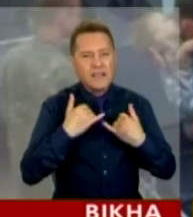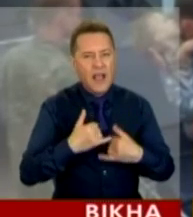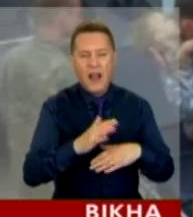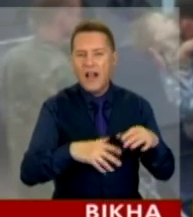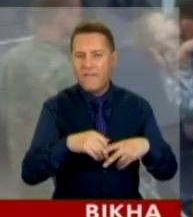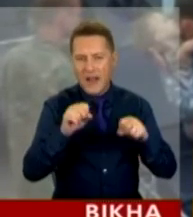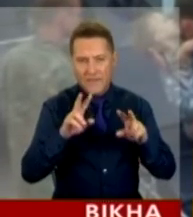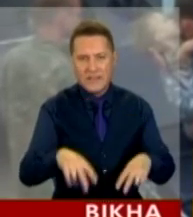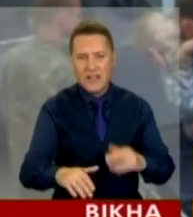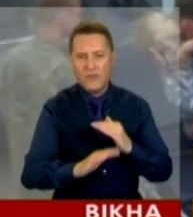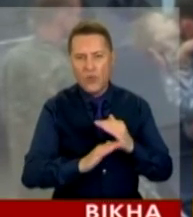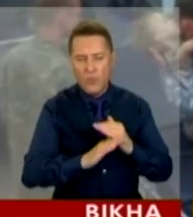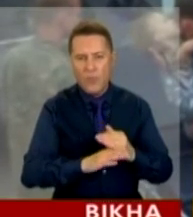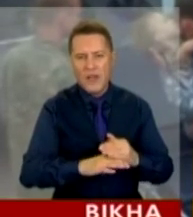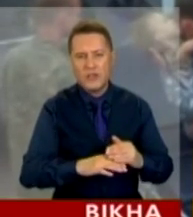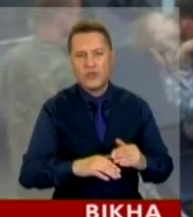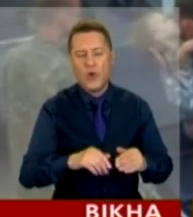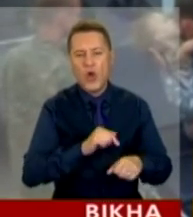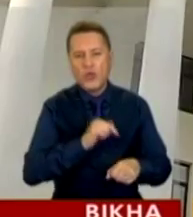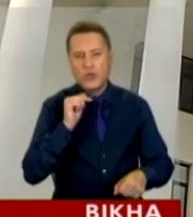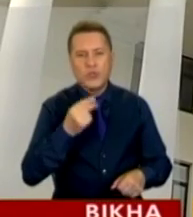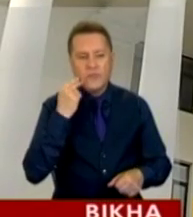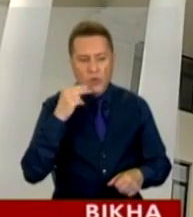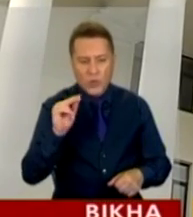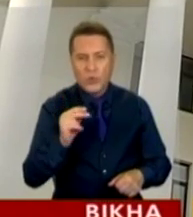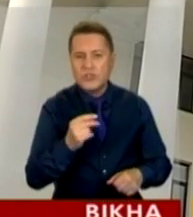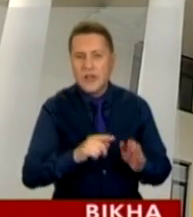помощь, вывели сейчас его с кризиса. Чувствует он лучше.